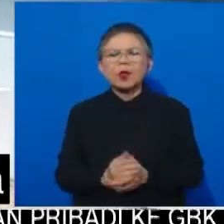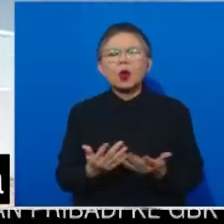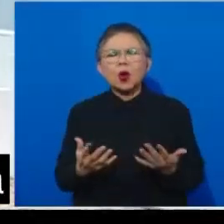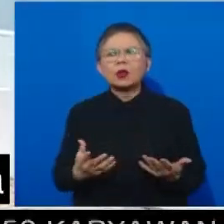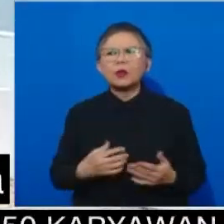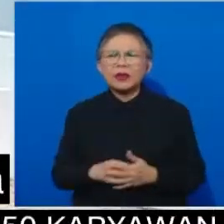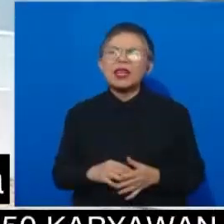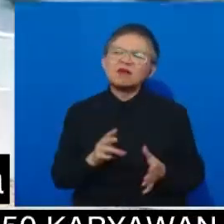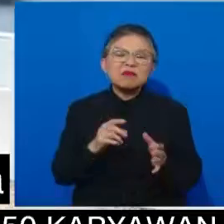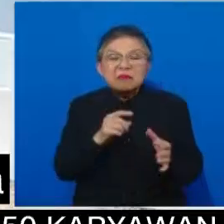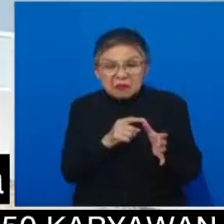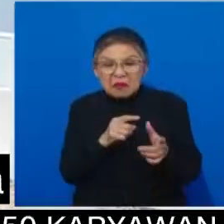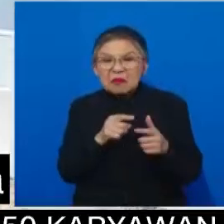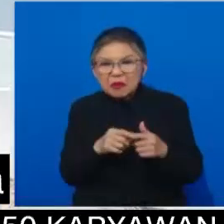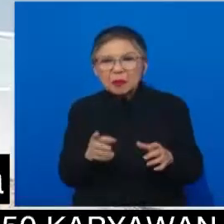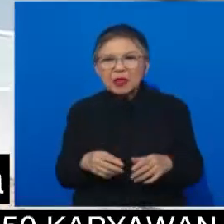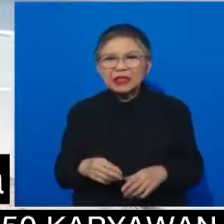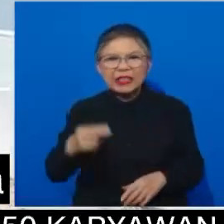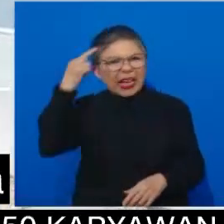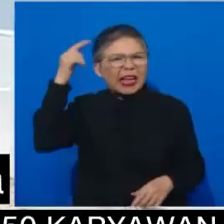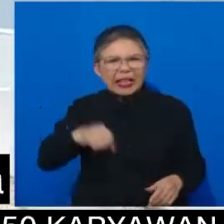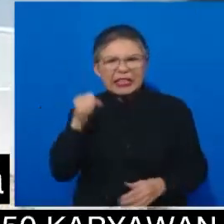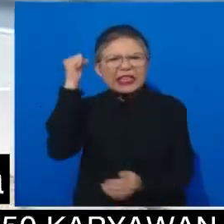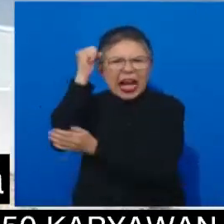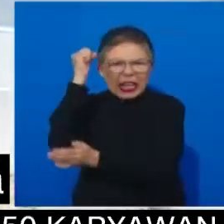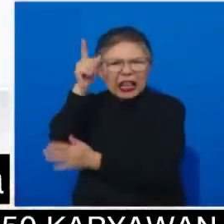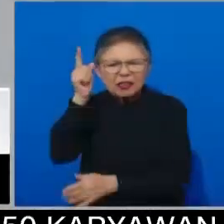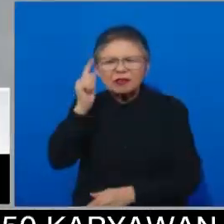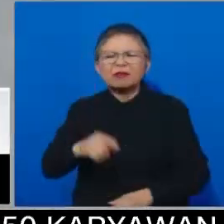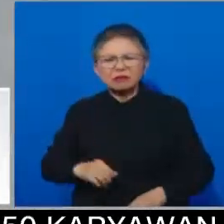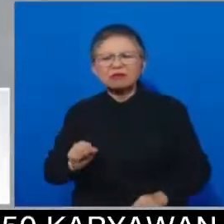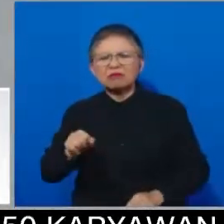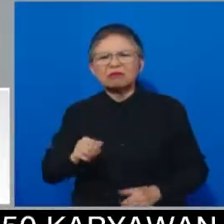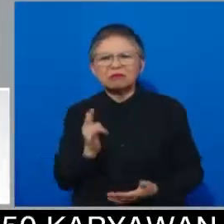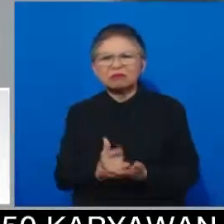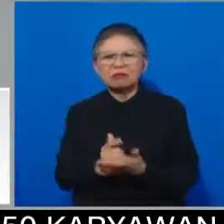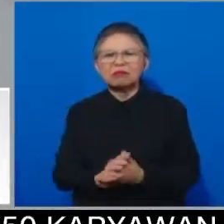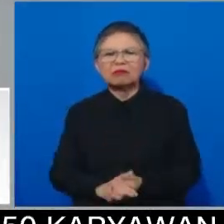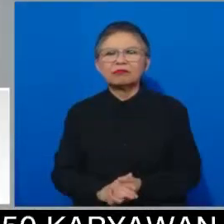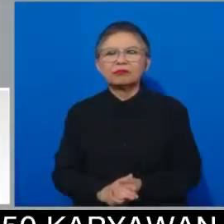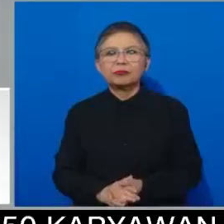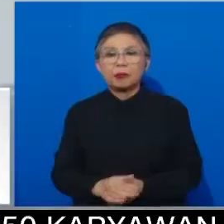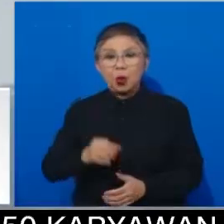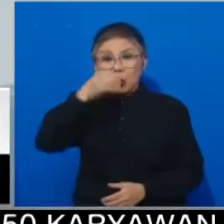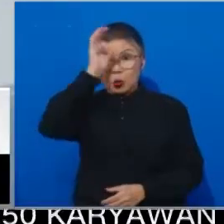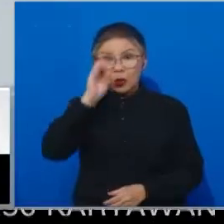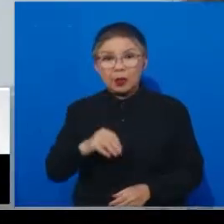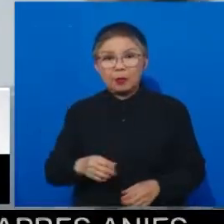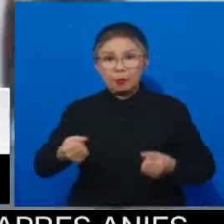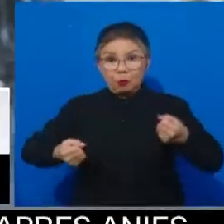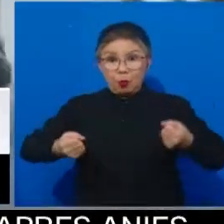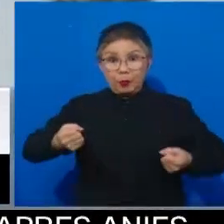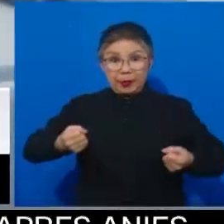warga masih ada beberapa yang berani untuk nakal melawan arus. Setelah kecelakaan, polisi menempatkan mobil